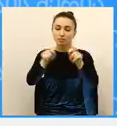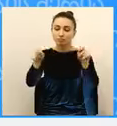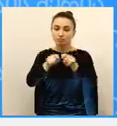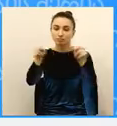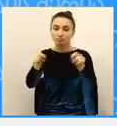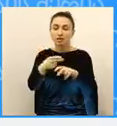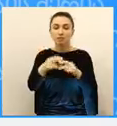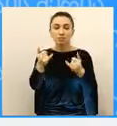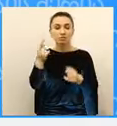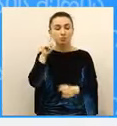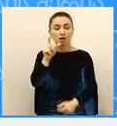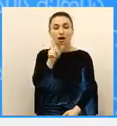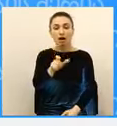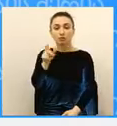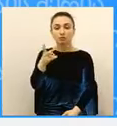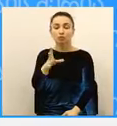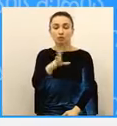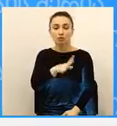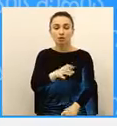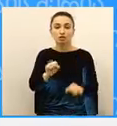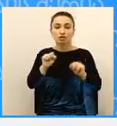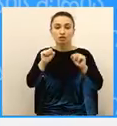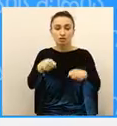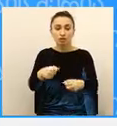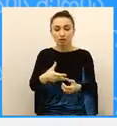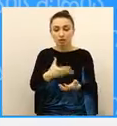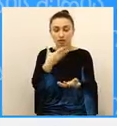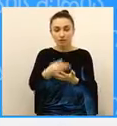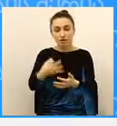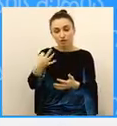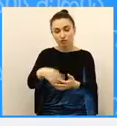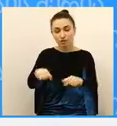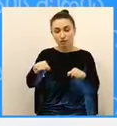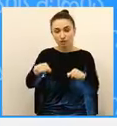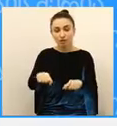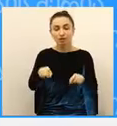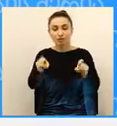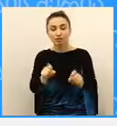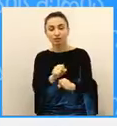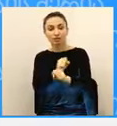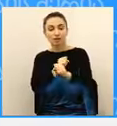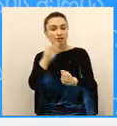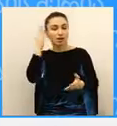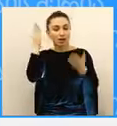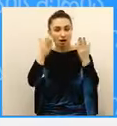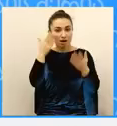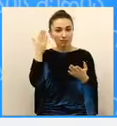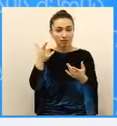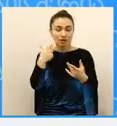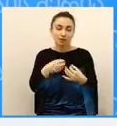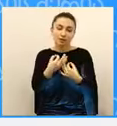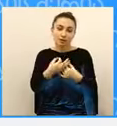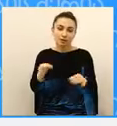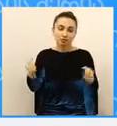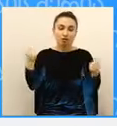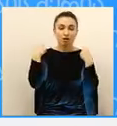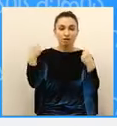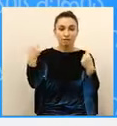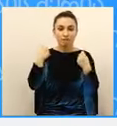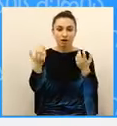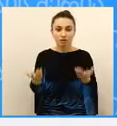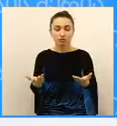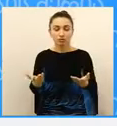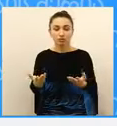შეიქმნას იმისთვის, რომ ადამიანებს ჰქონდეთ შესაძლებლობა თავისი შვილებით დაისვენონ, გაერთონ, განიტვირთონ,